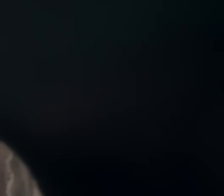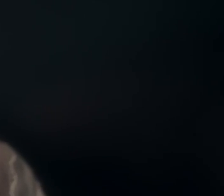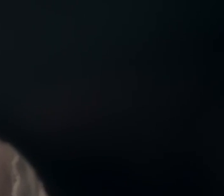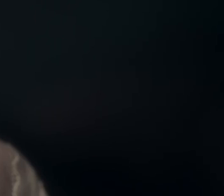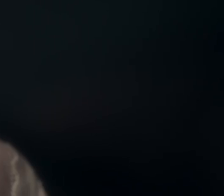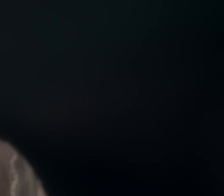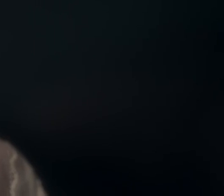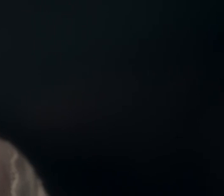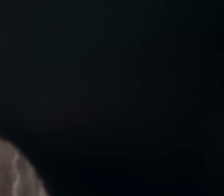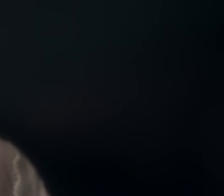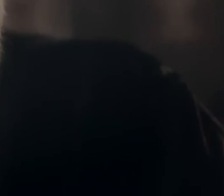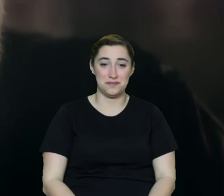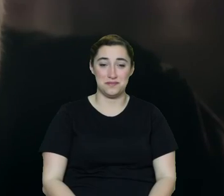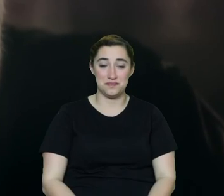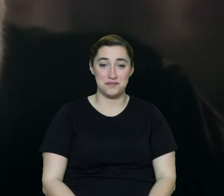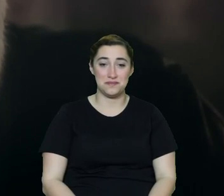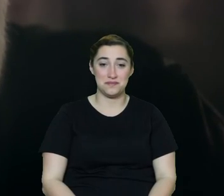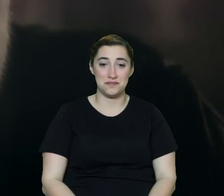Bana buğday gerek.